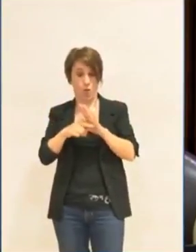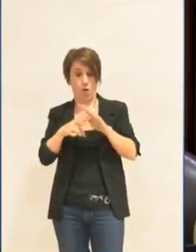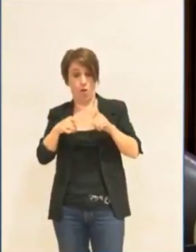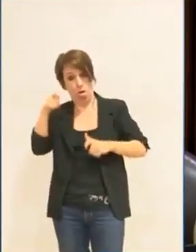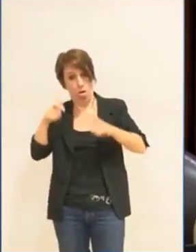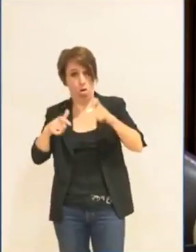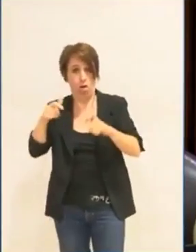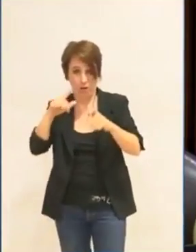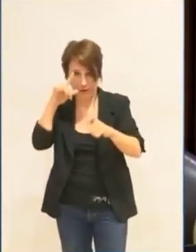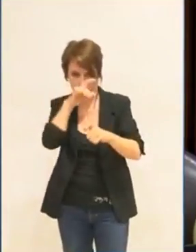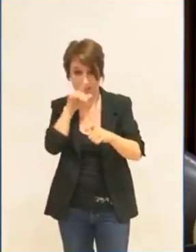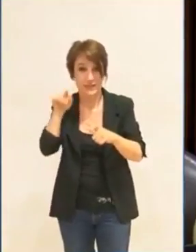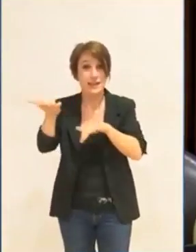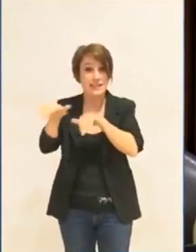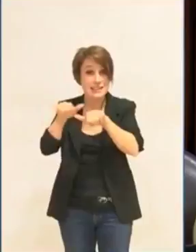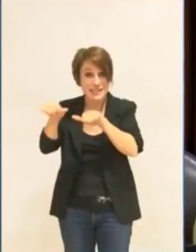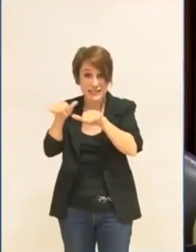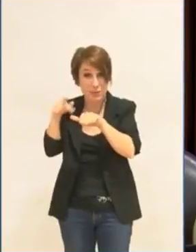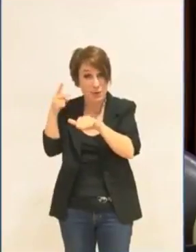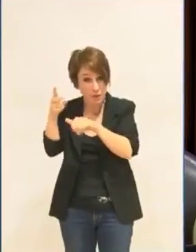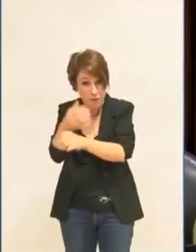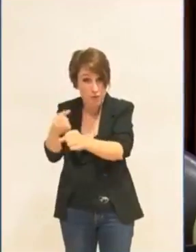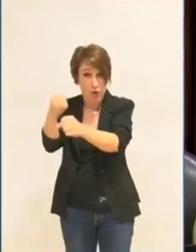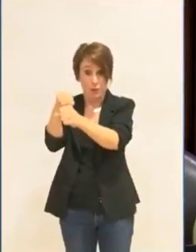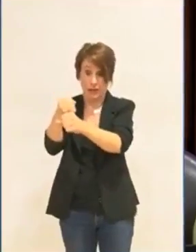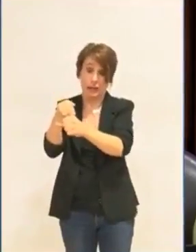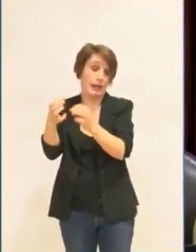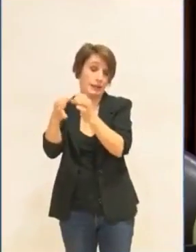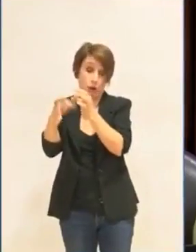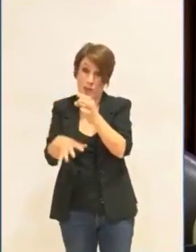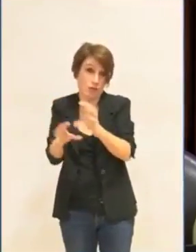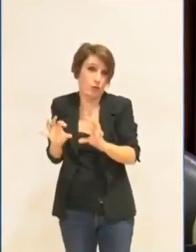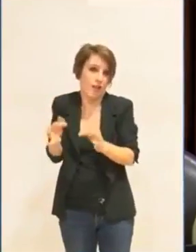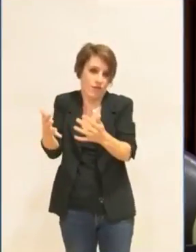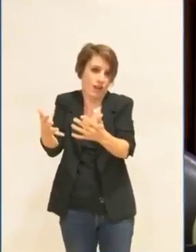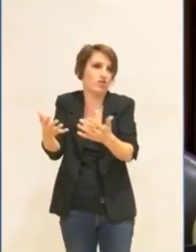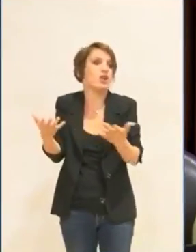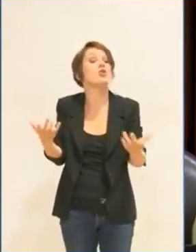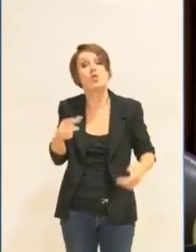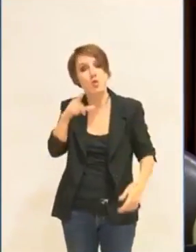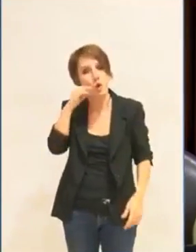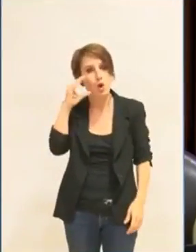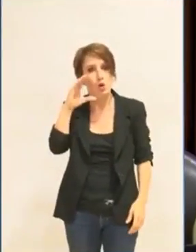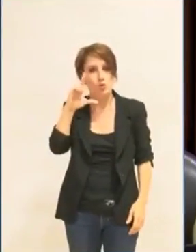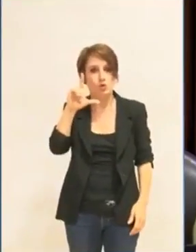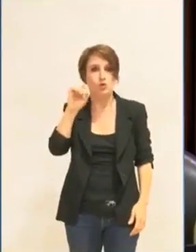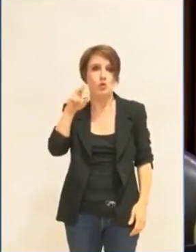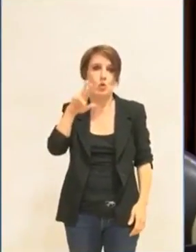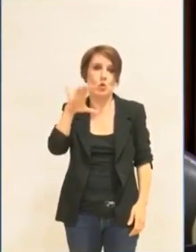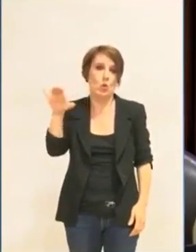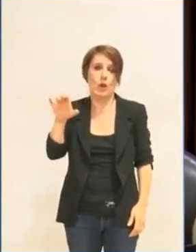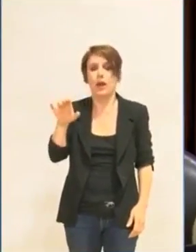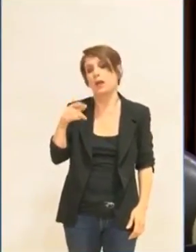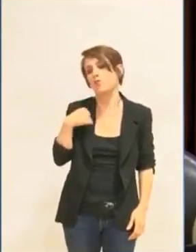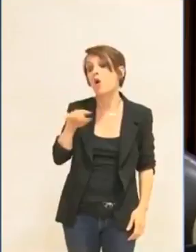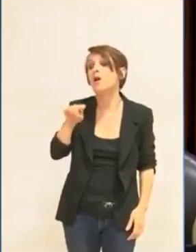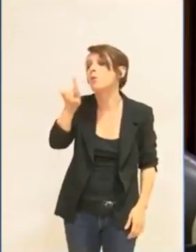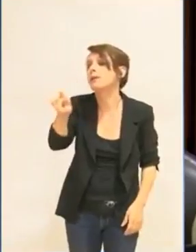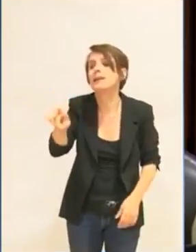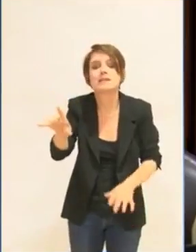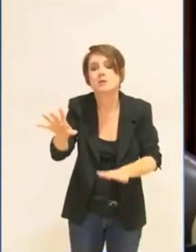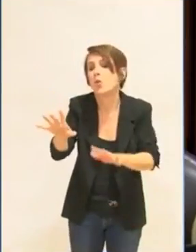que vous avez mis en place. Monsieur Cloer, une seule question, et encore une fois, je vais détendre l'atmosphère, je ne vous demande pas une réponse